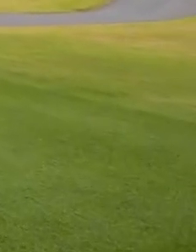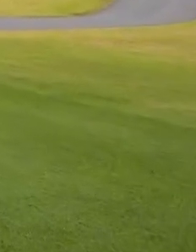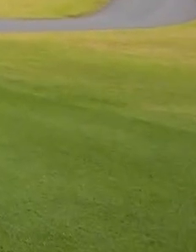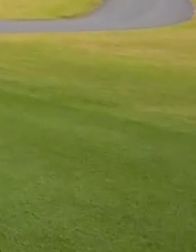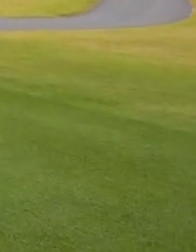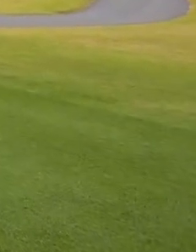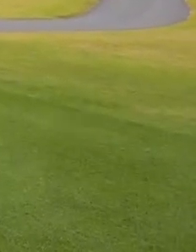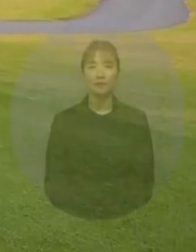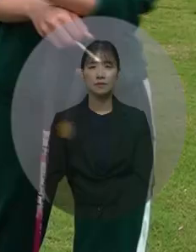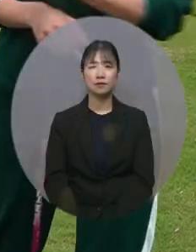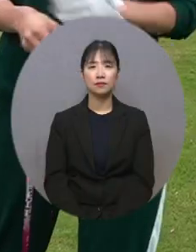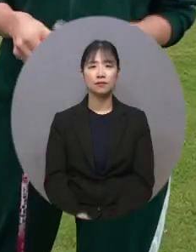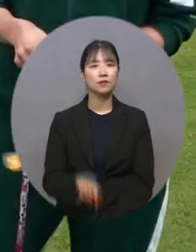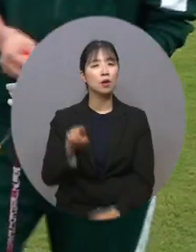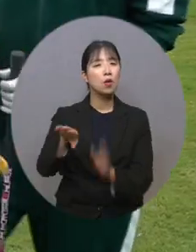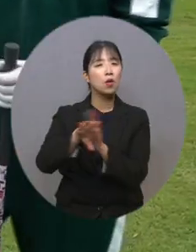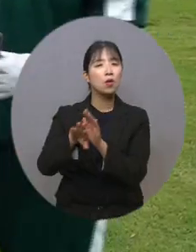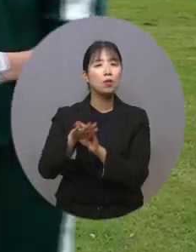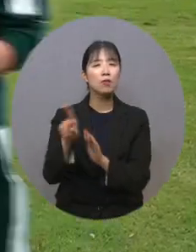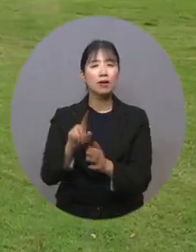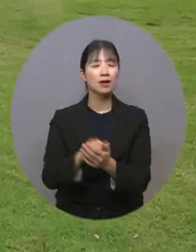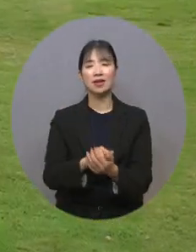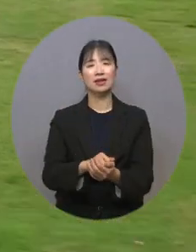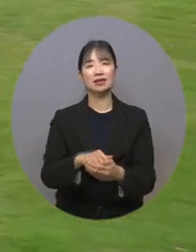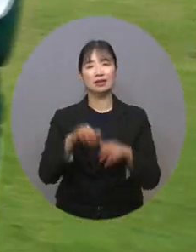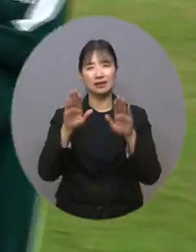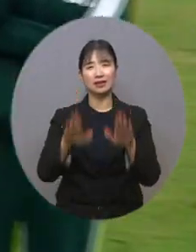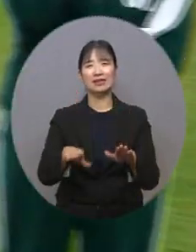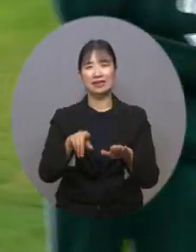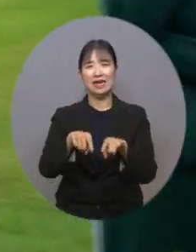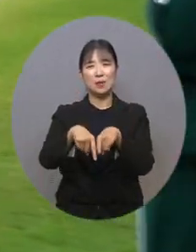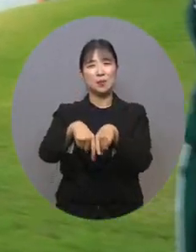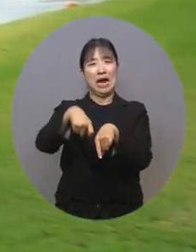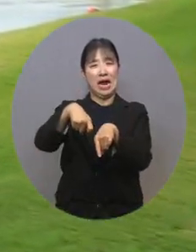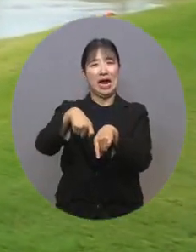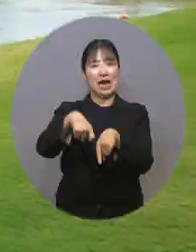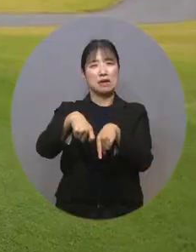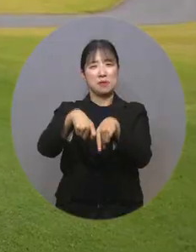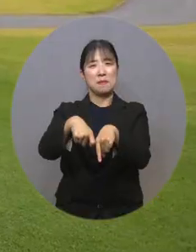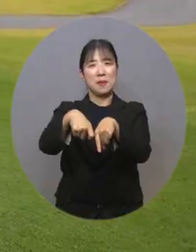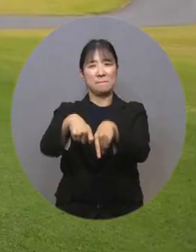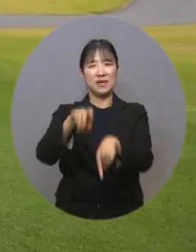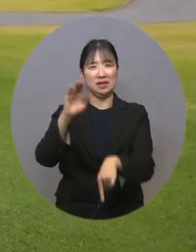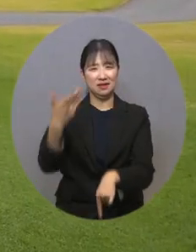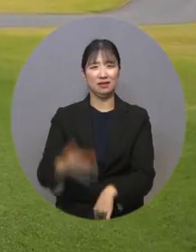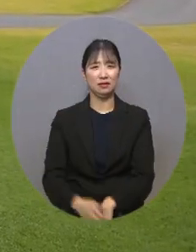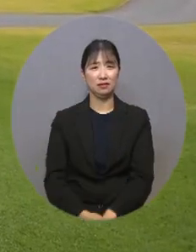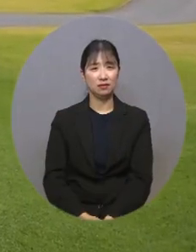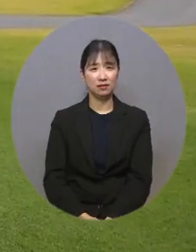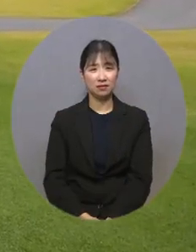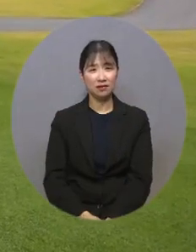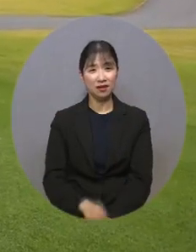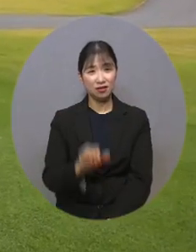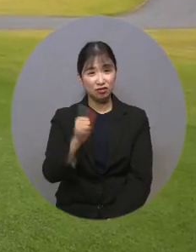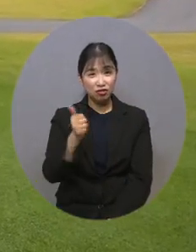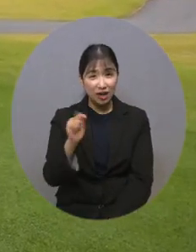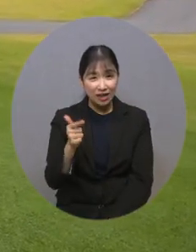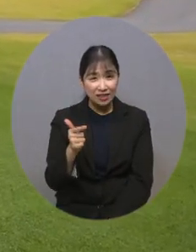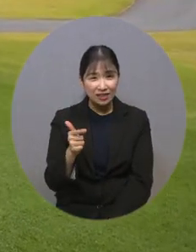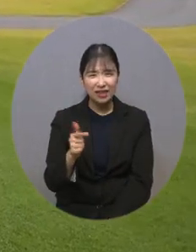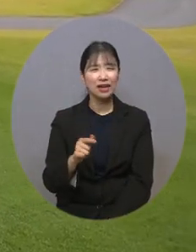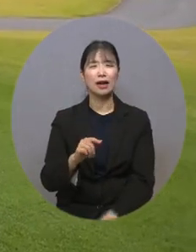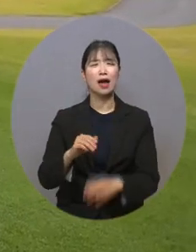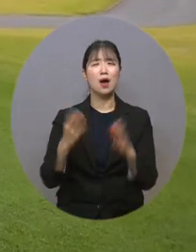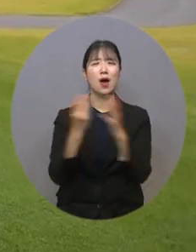저 오른쪽 뭐죠? 형! 자드! 깽깽이 깽깽이 아니야 공 살았어요 깽깽이 깽깽이 죽진 않았어? 네 깽깽이 저기 헤드에서